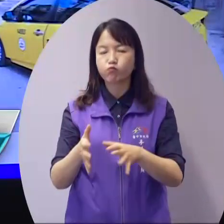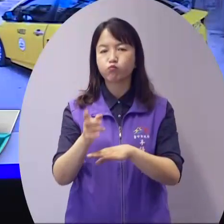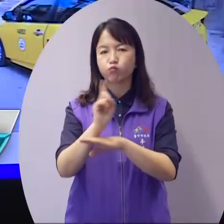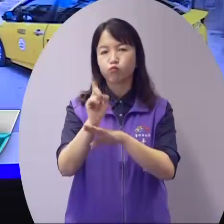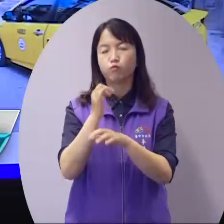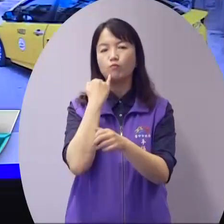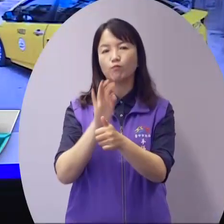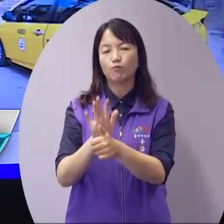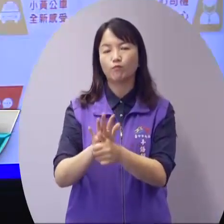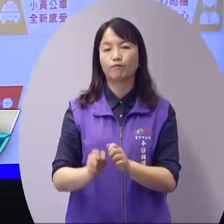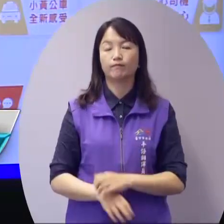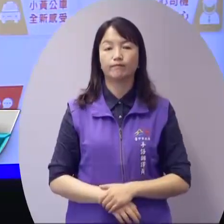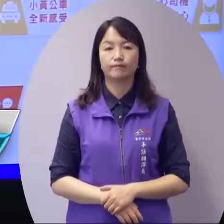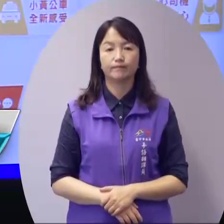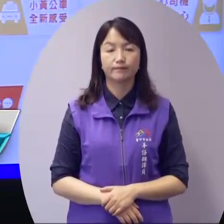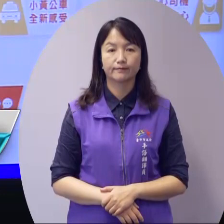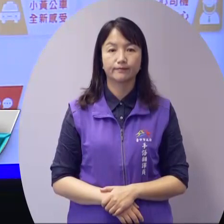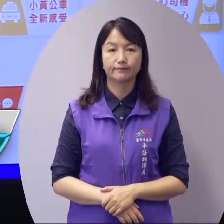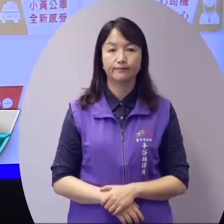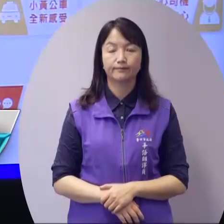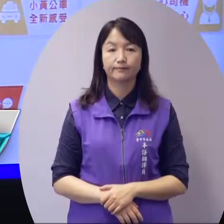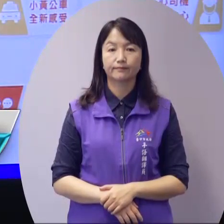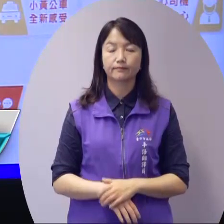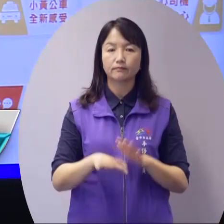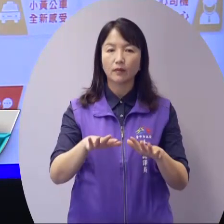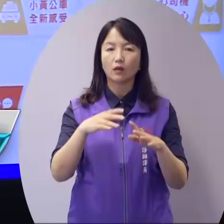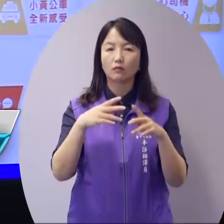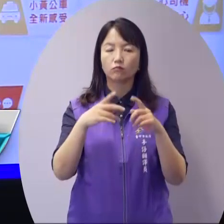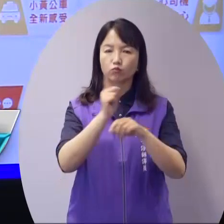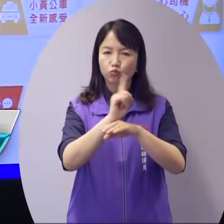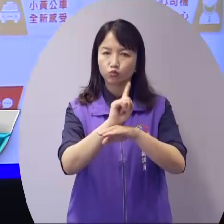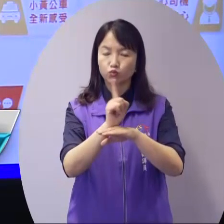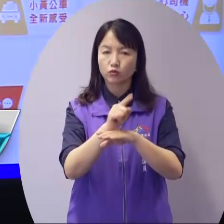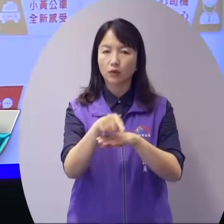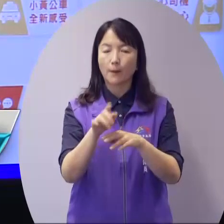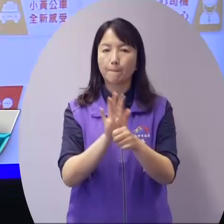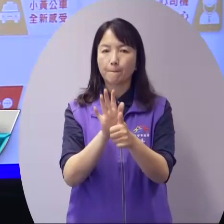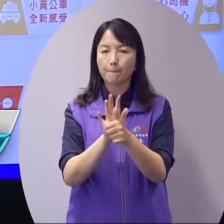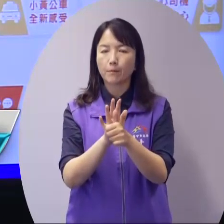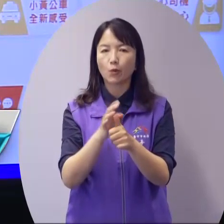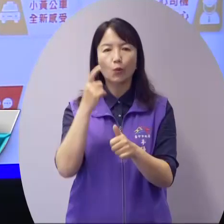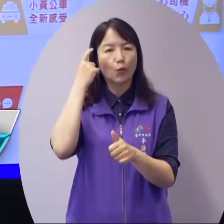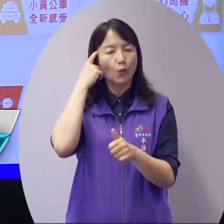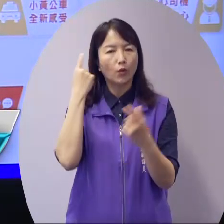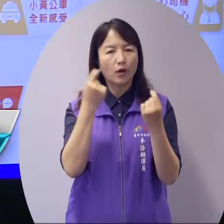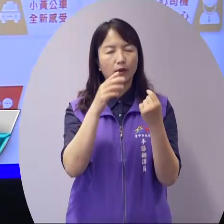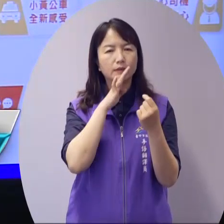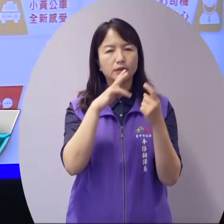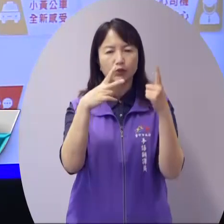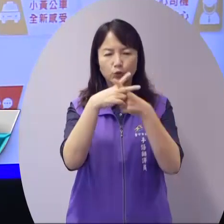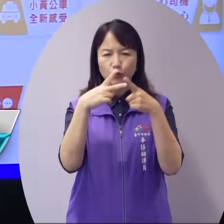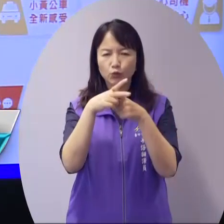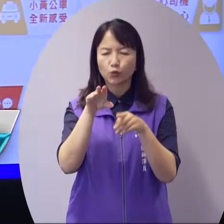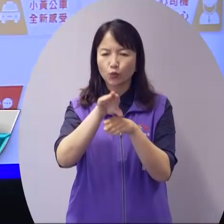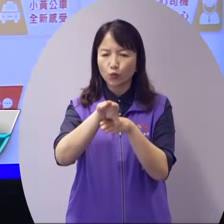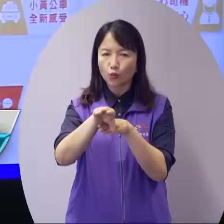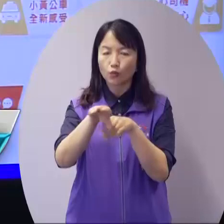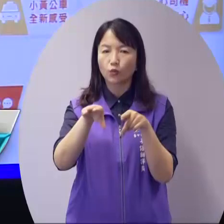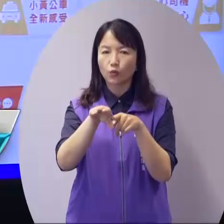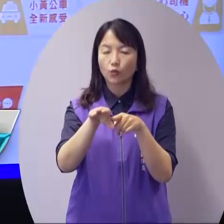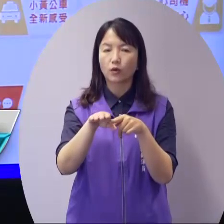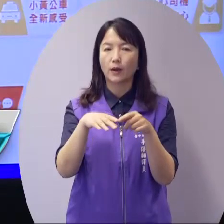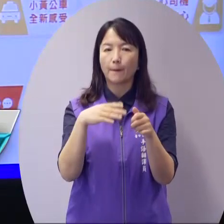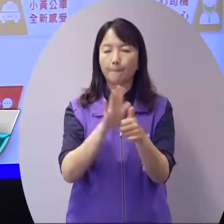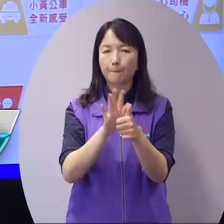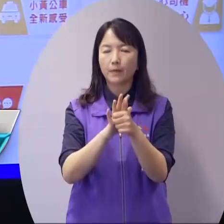要原因。下一页。那当然小黄公车除了感觉是用比较小的车型来